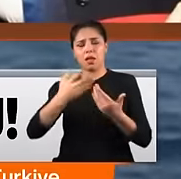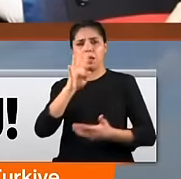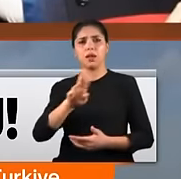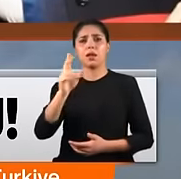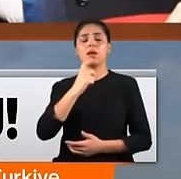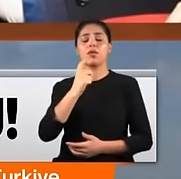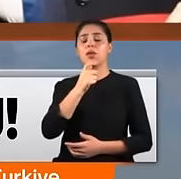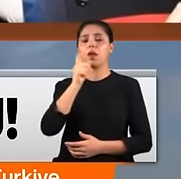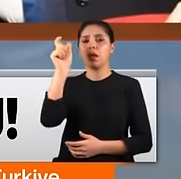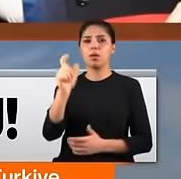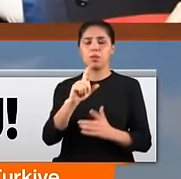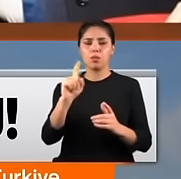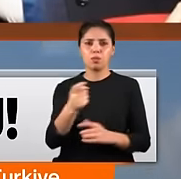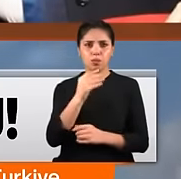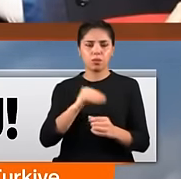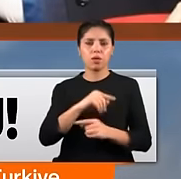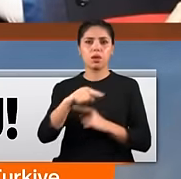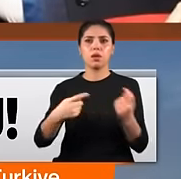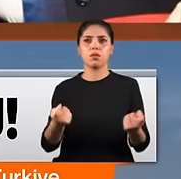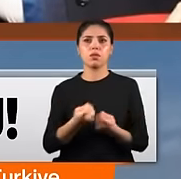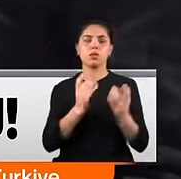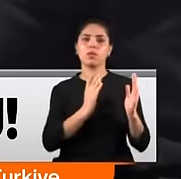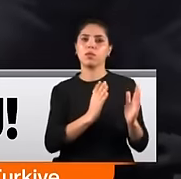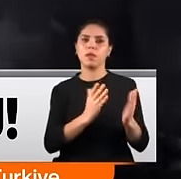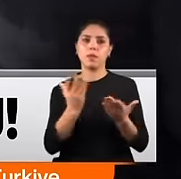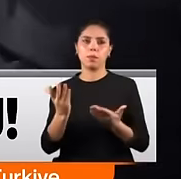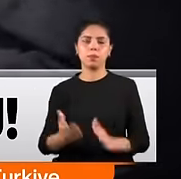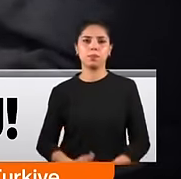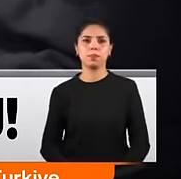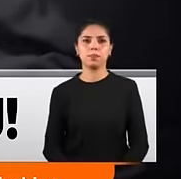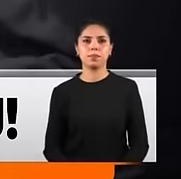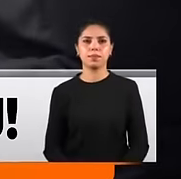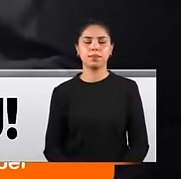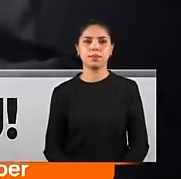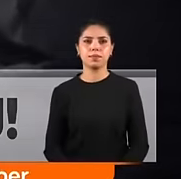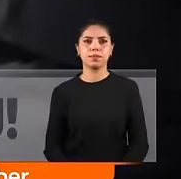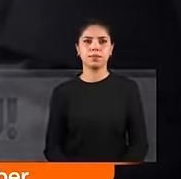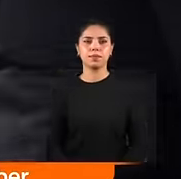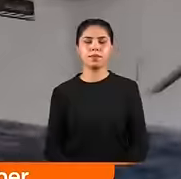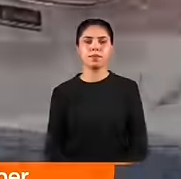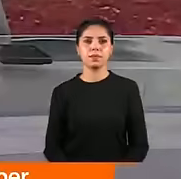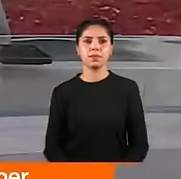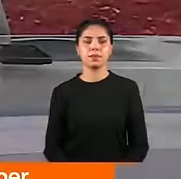adamına ulaşmak için başlatılan arama çalışması sürüyor. Bakalım.